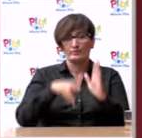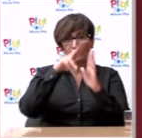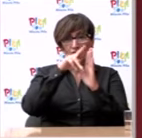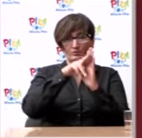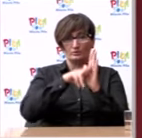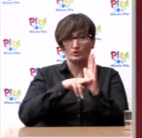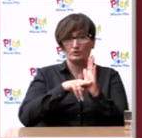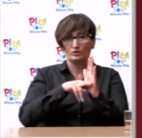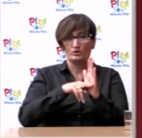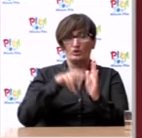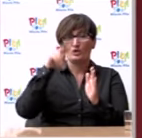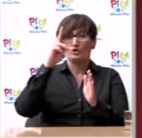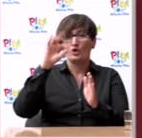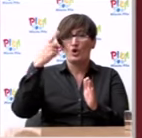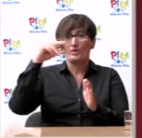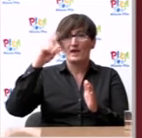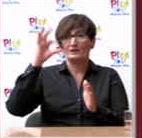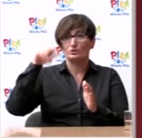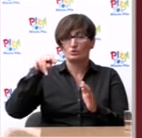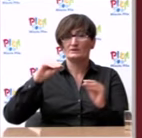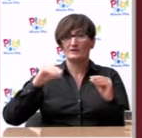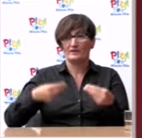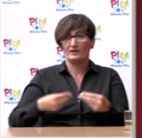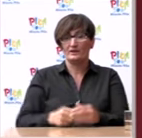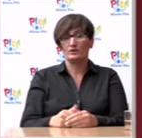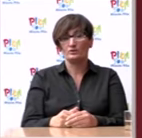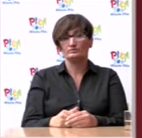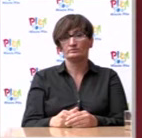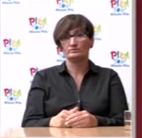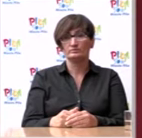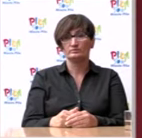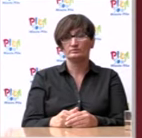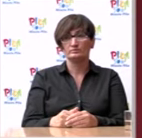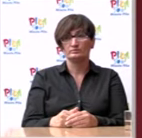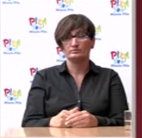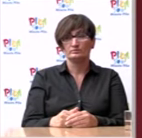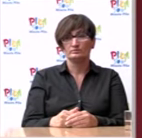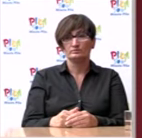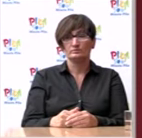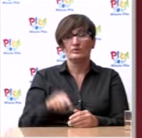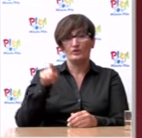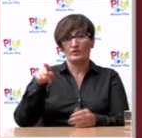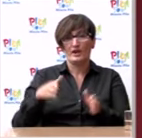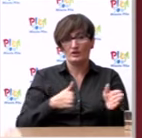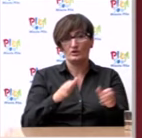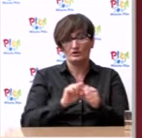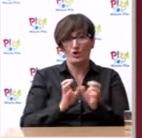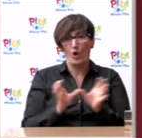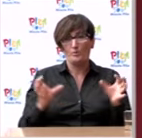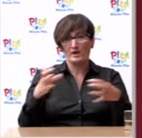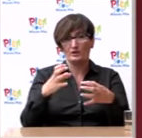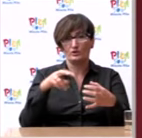kodeksu cywilnego. Natomiast jeżeli po zaliczeniu tych dróg jest objęte te drogi ustawą